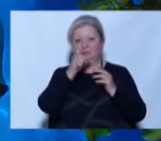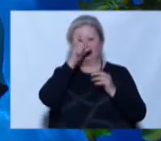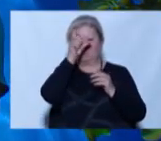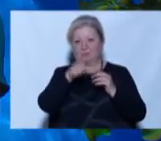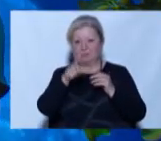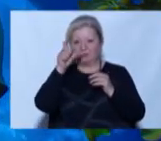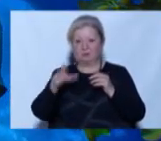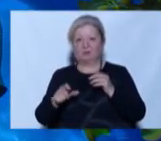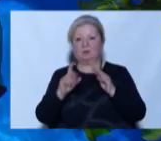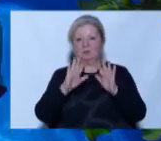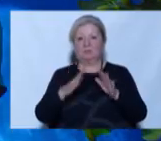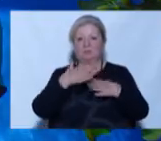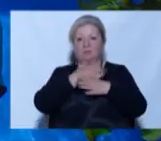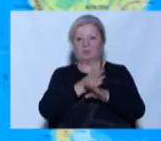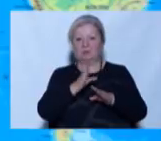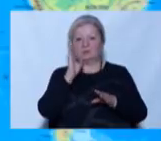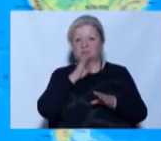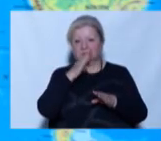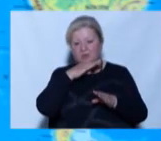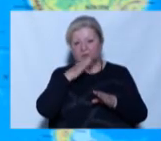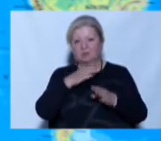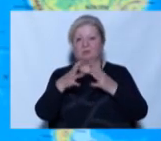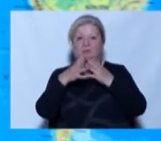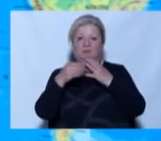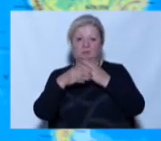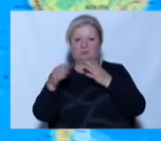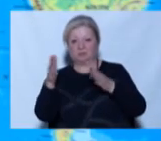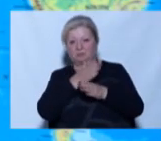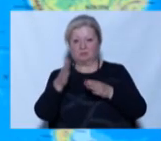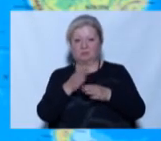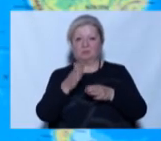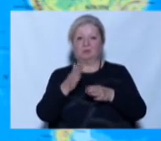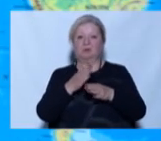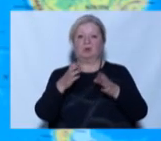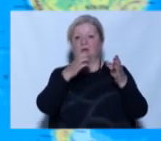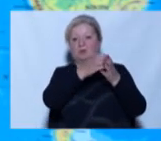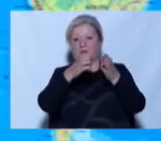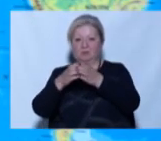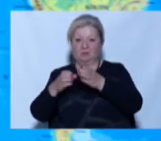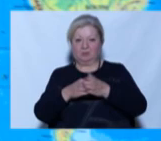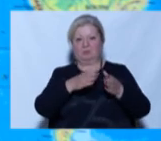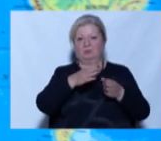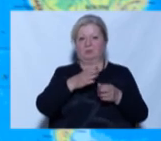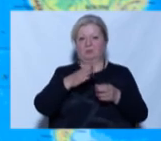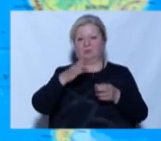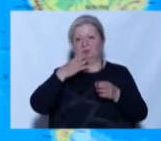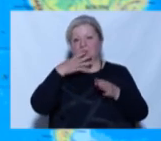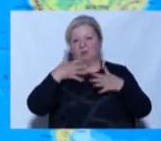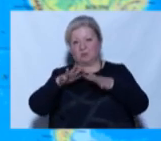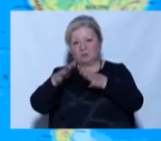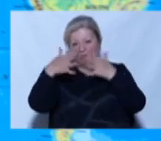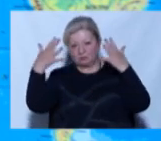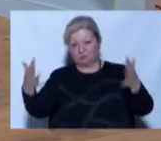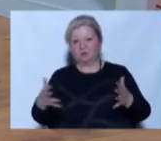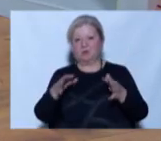დაყო, წყალი და ხმელეთი გამოყო, მსოფლიო ოკეანეები და კონტინენტები გამოყო, შემდეგ კონტინენტებზე